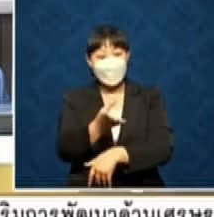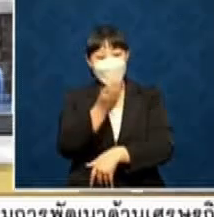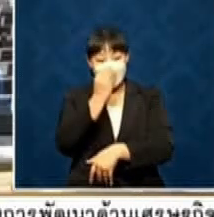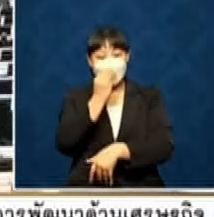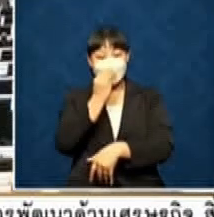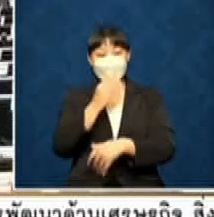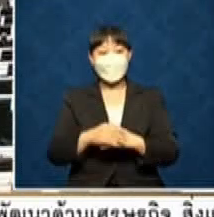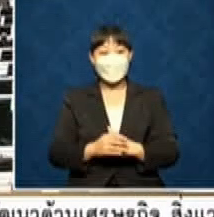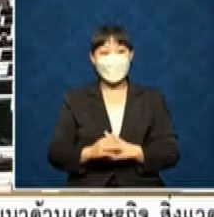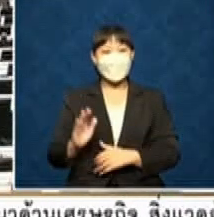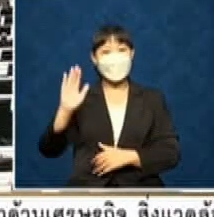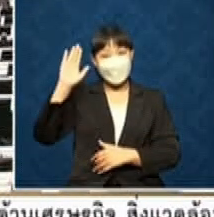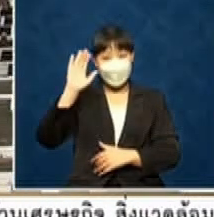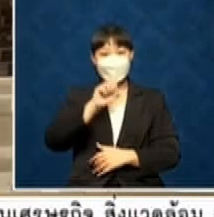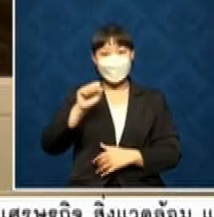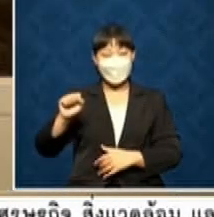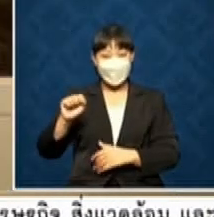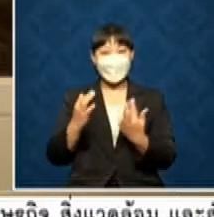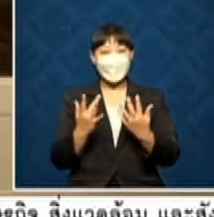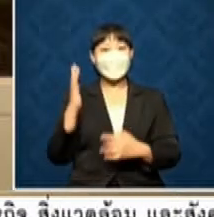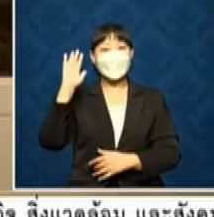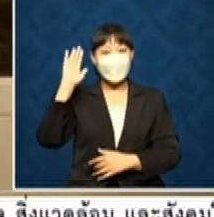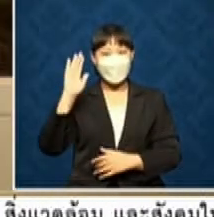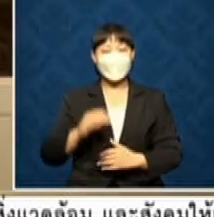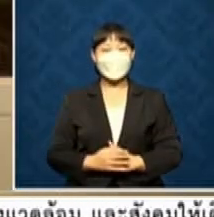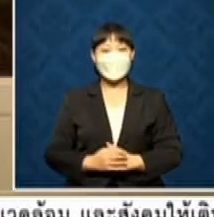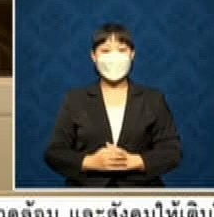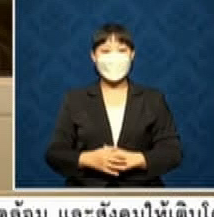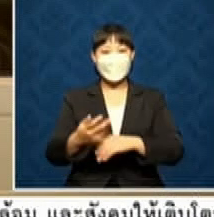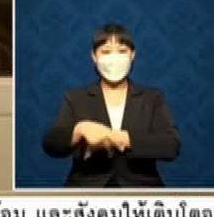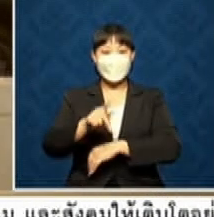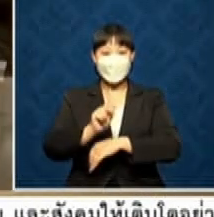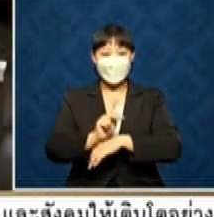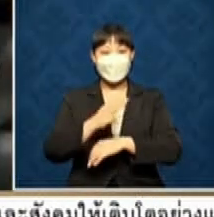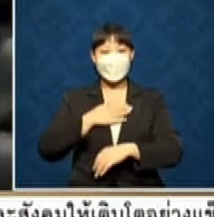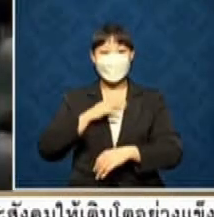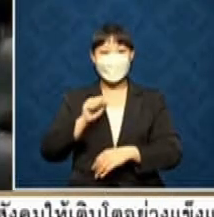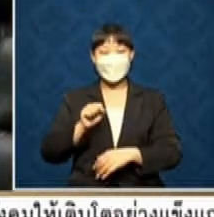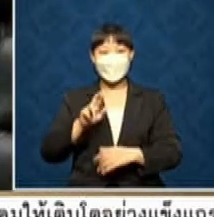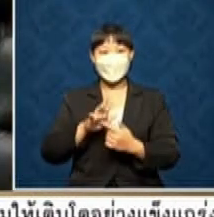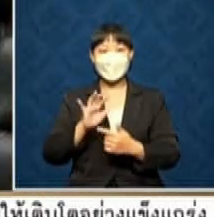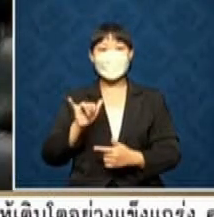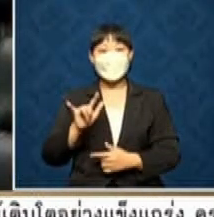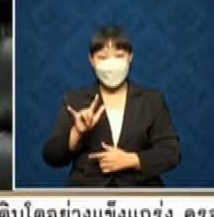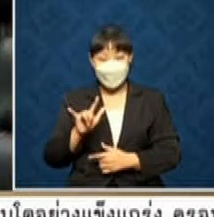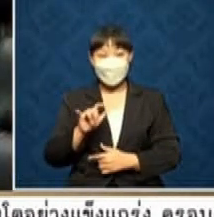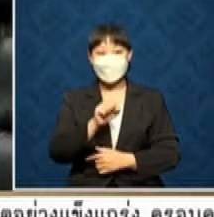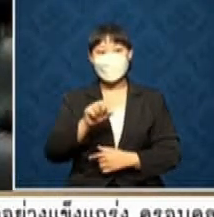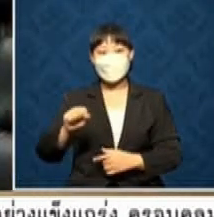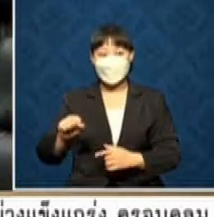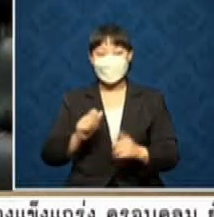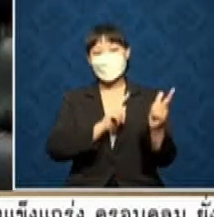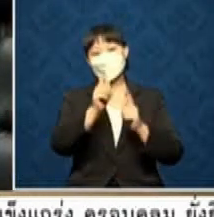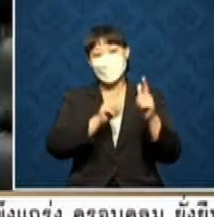พราะอะไรถึงคืนให้เขาไปเพราะอะไรคุณกลัวเขามายึดประเทศเหร อนะนี่ช่วงหนึ่งอ่ะที่พลเอกประยุทธ์ตอบอ่ะหลังจาก